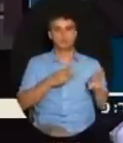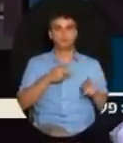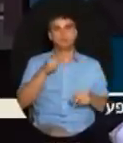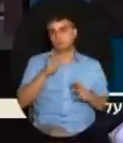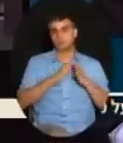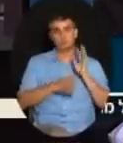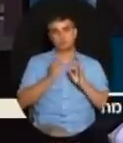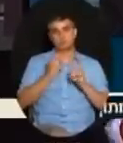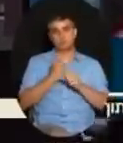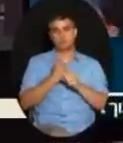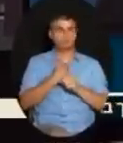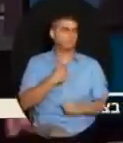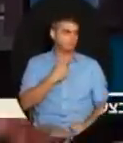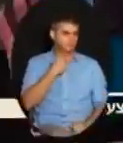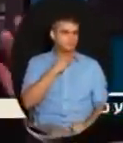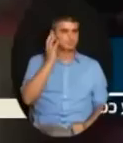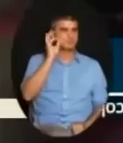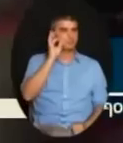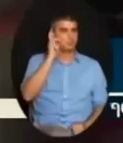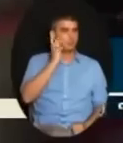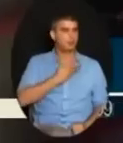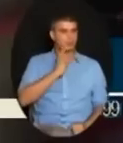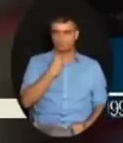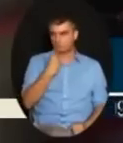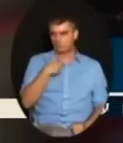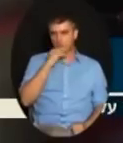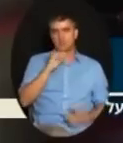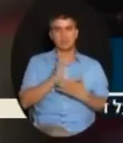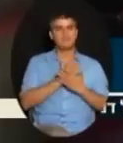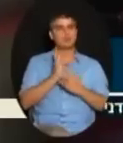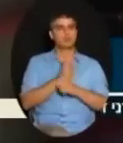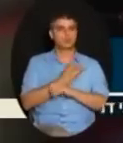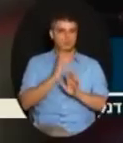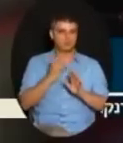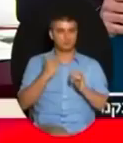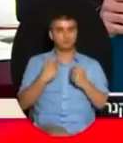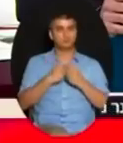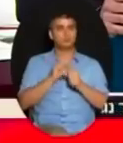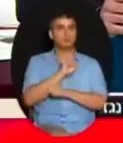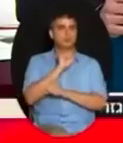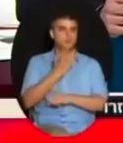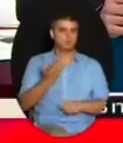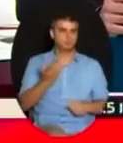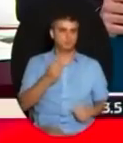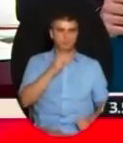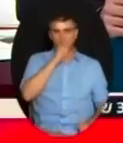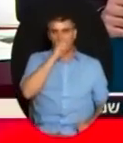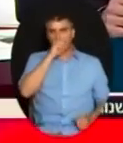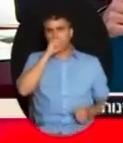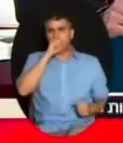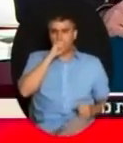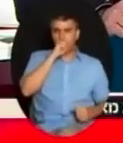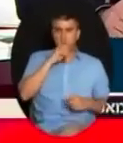שאותם בית המשפט ממלא. אני באתי על סיכויי הרשעה. רגע, אנחנו מדברים רגע קודם כל על עניין של קביעות נורמטיביות. כן. עכשיו, לעניין הערעור.